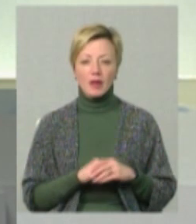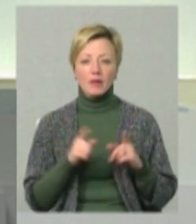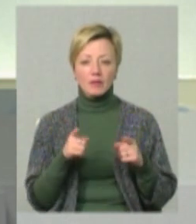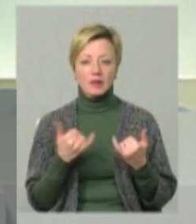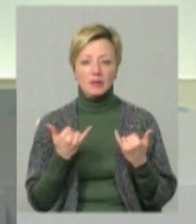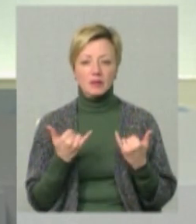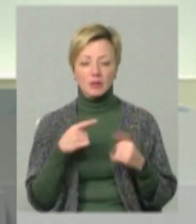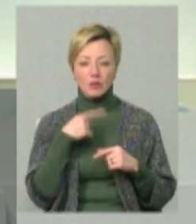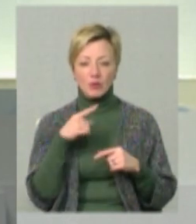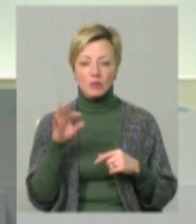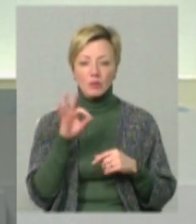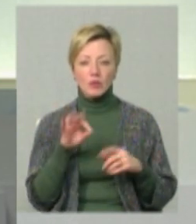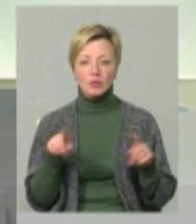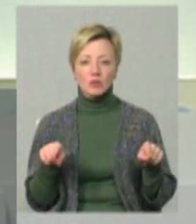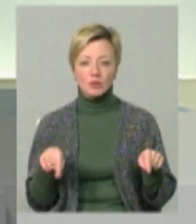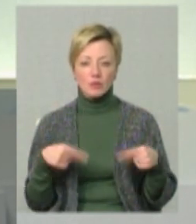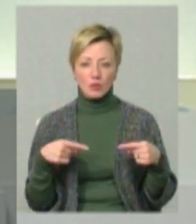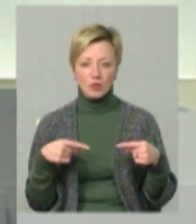зараз говорили про створення